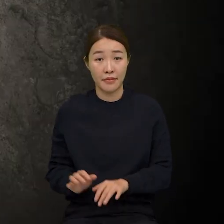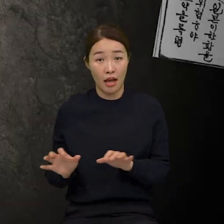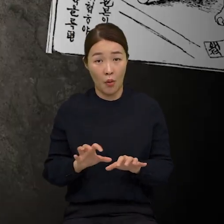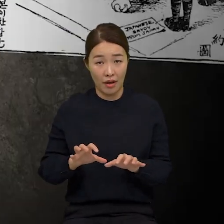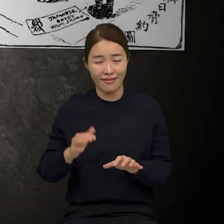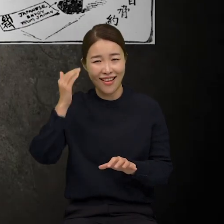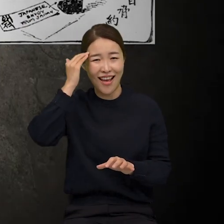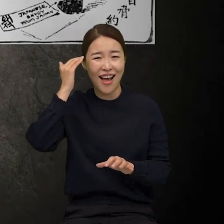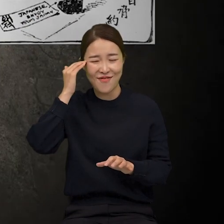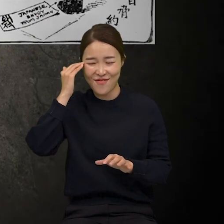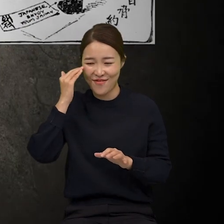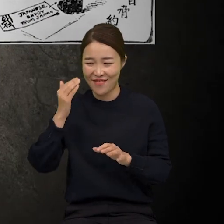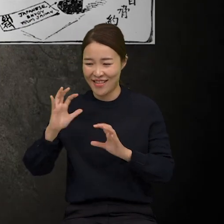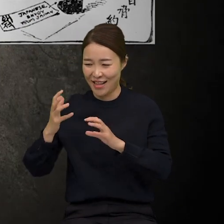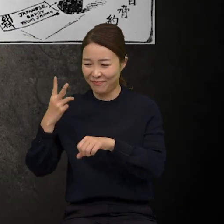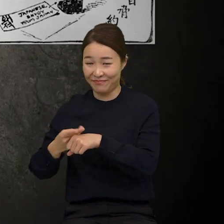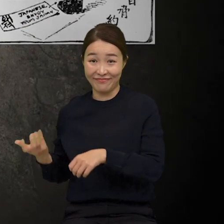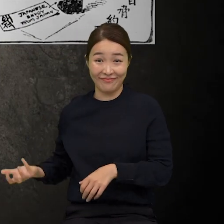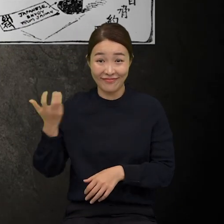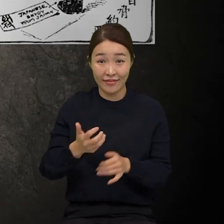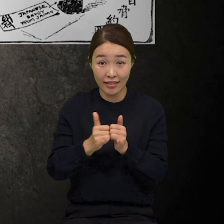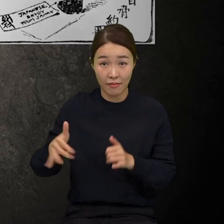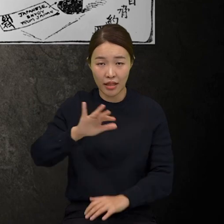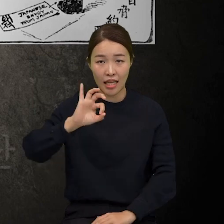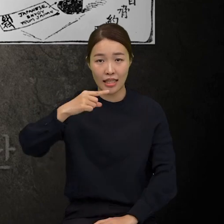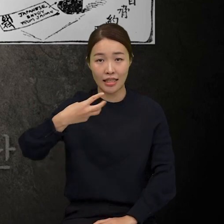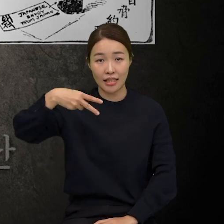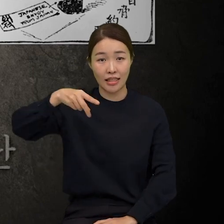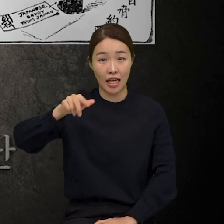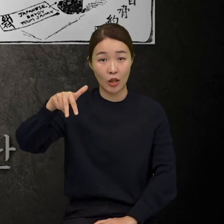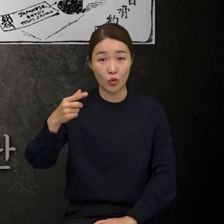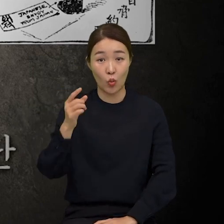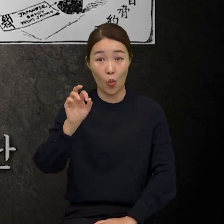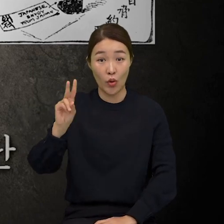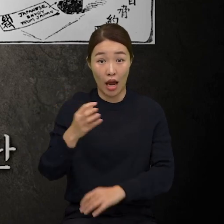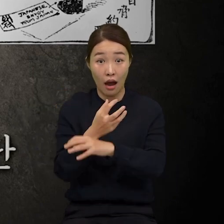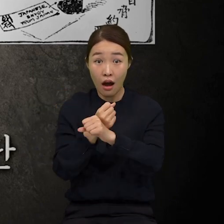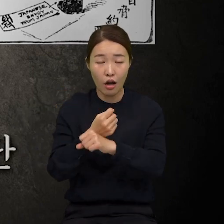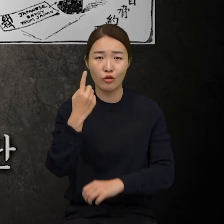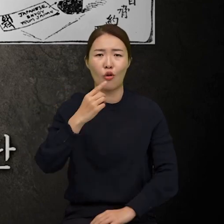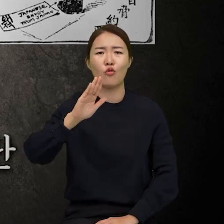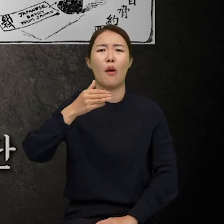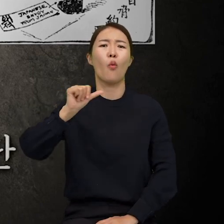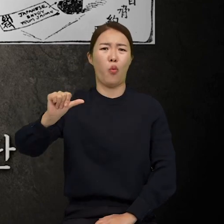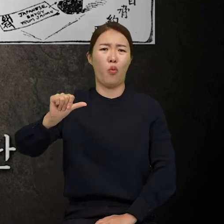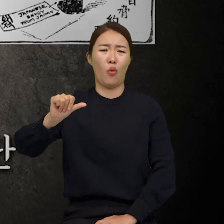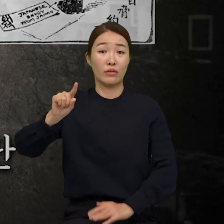한편 하와이 한인 이민은 을사조약이 체결된 1905년 막을 내린 상황.